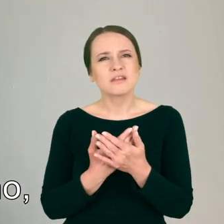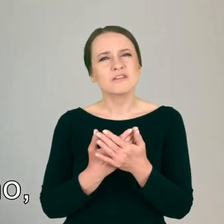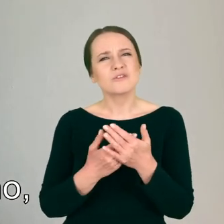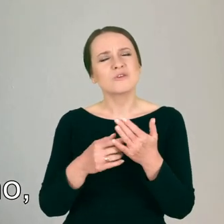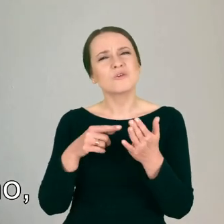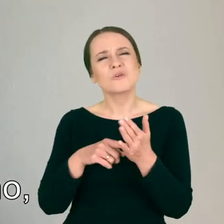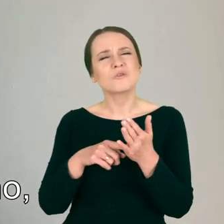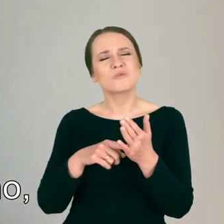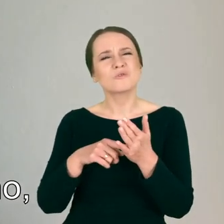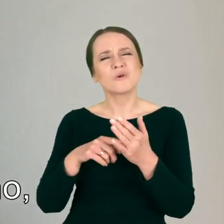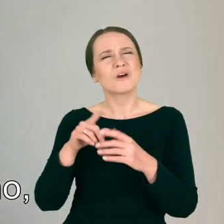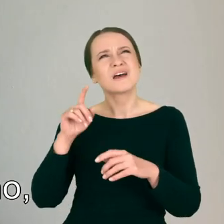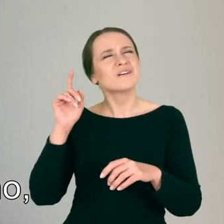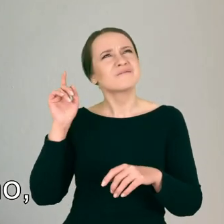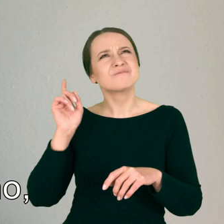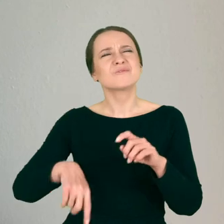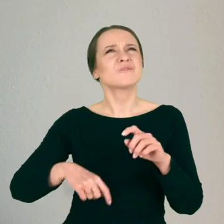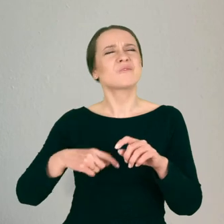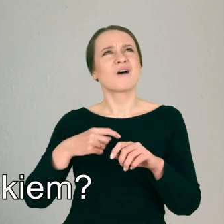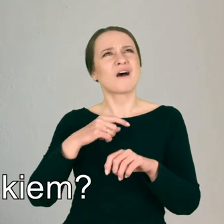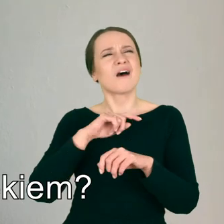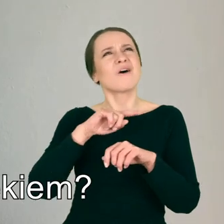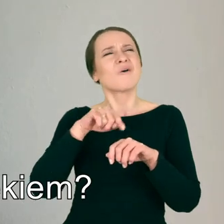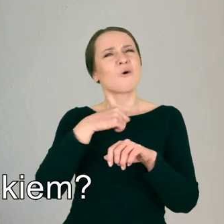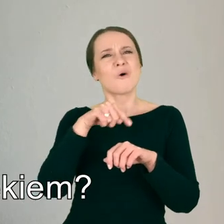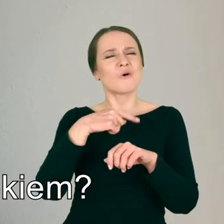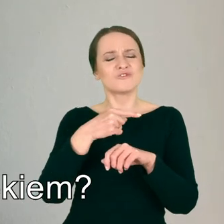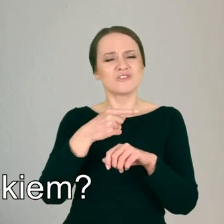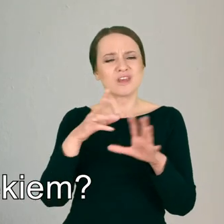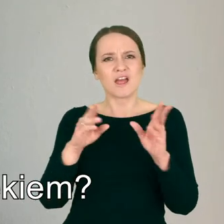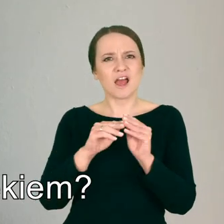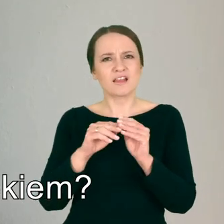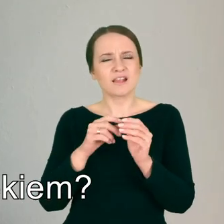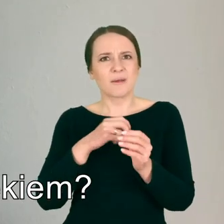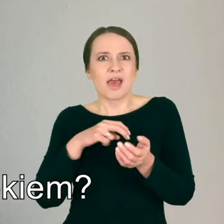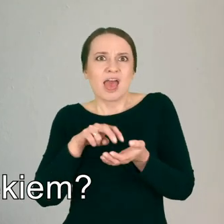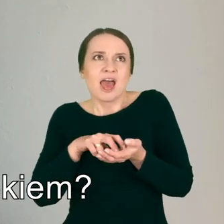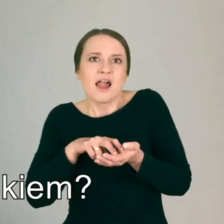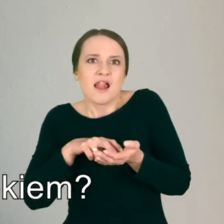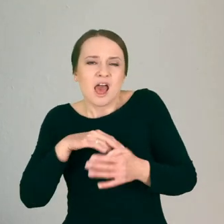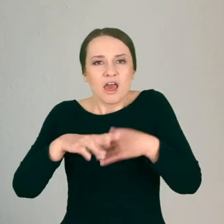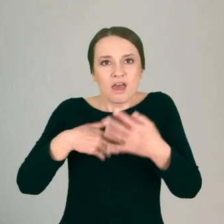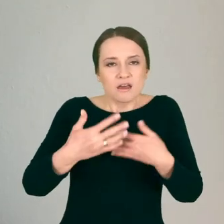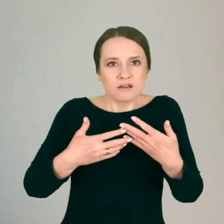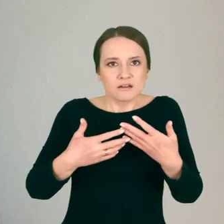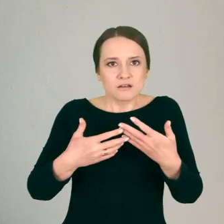Czemu ty się, zła godzino, z niepotrzebnym mieszasz lękiem?